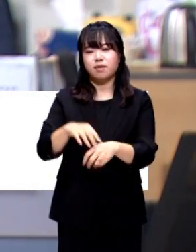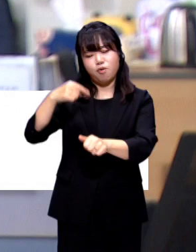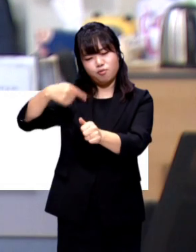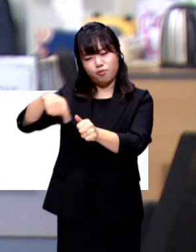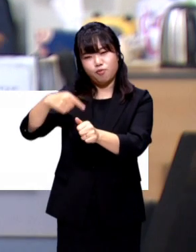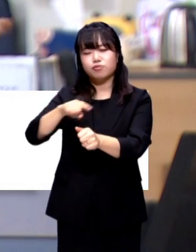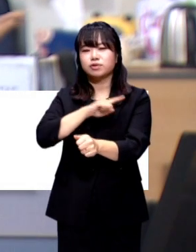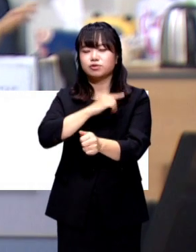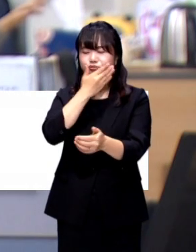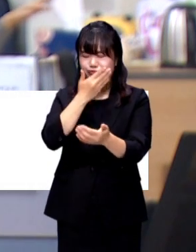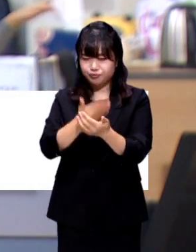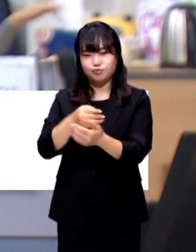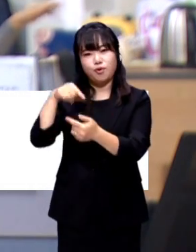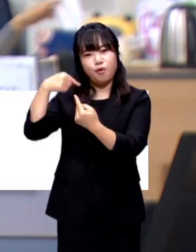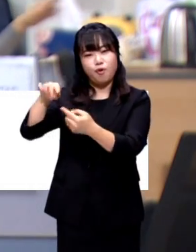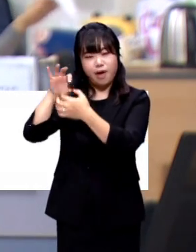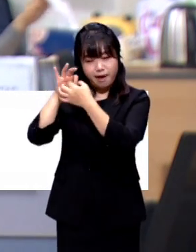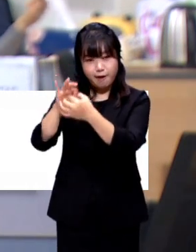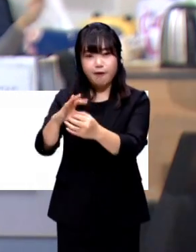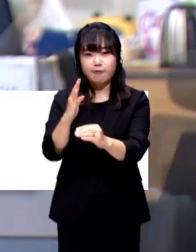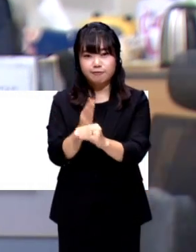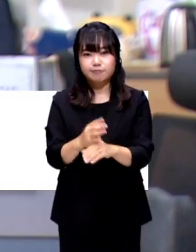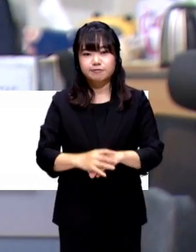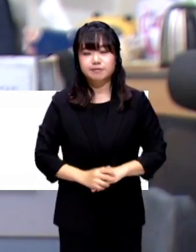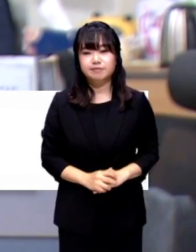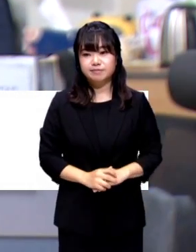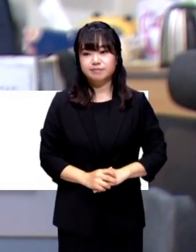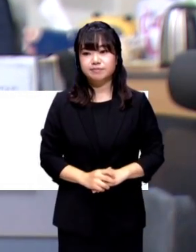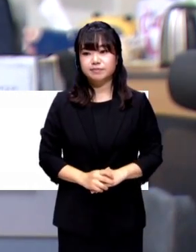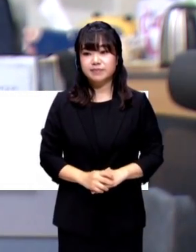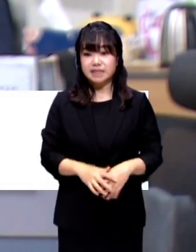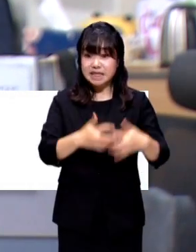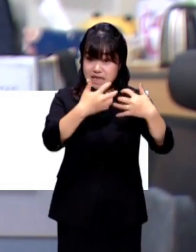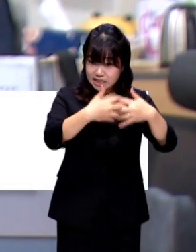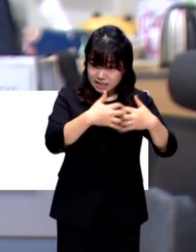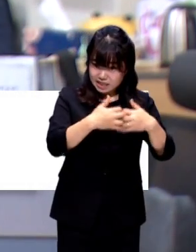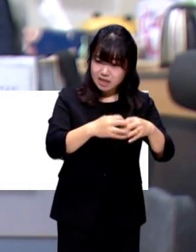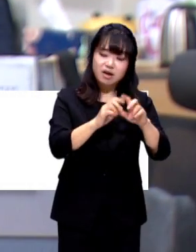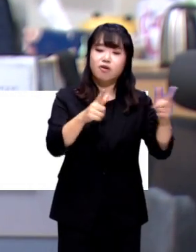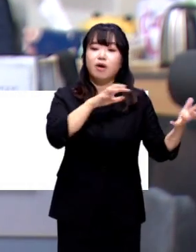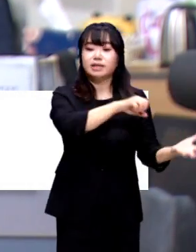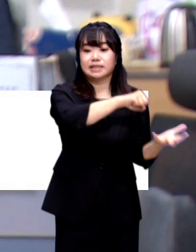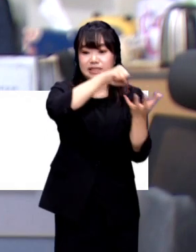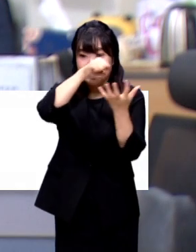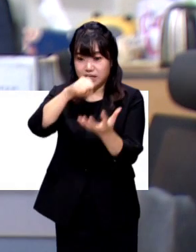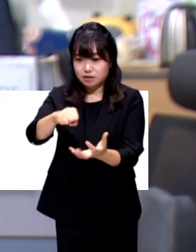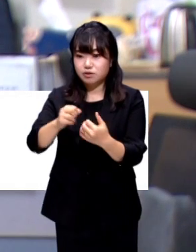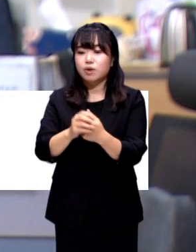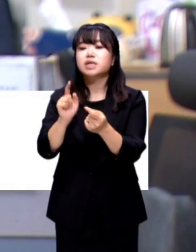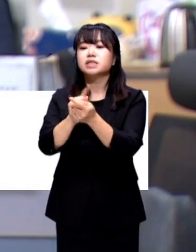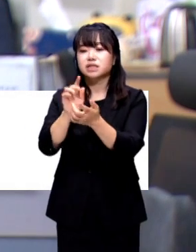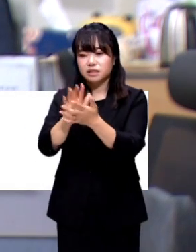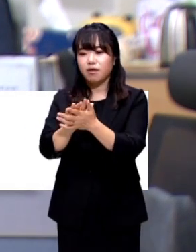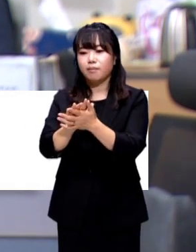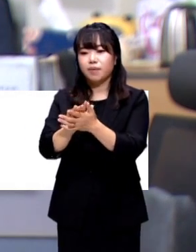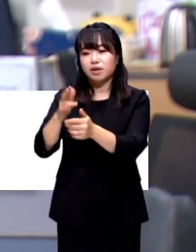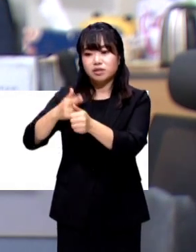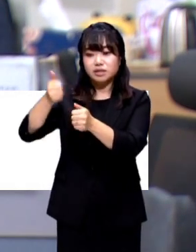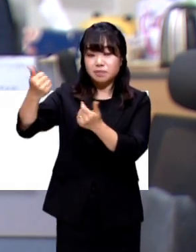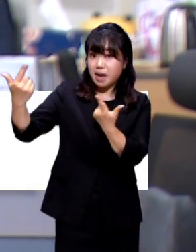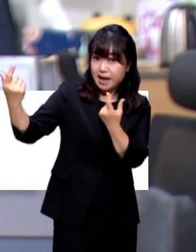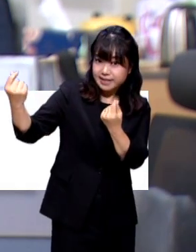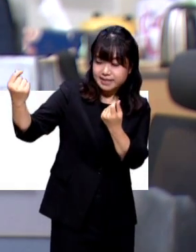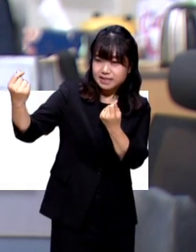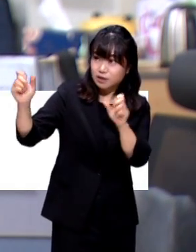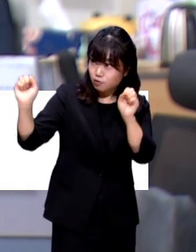교육을 관심을 가지고 지속적으로 실시하게 되었습니다. 장비를 직접 가지고 교육생들이 서로 강사와